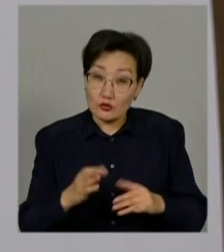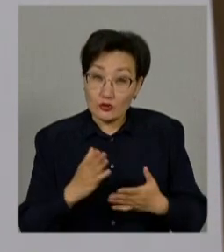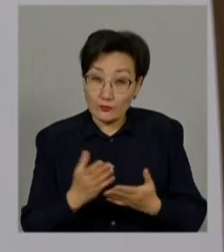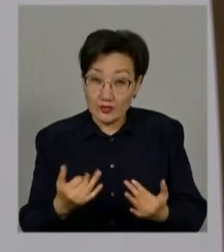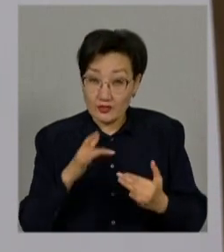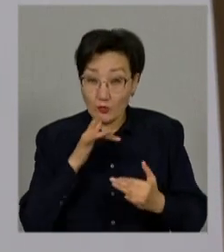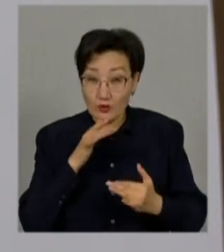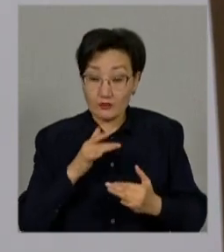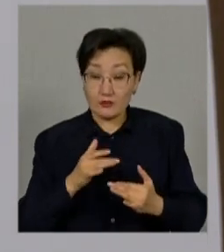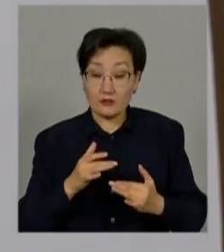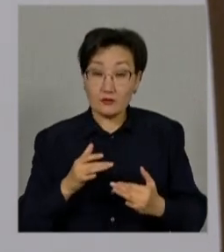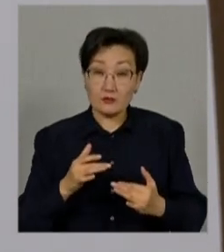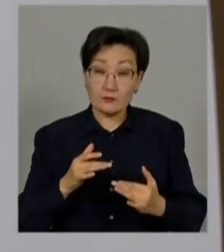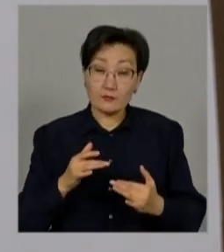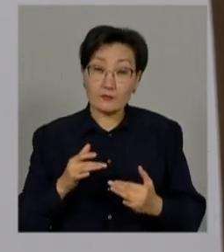Қазіргі уақытта